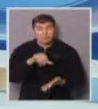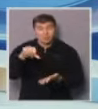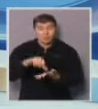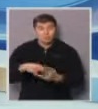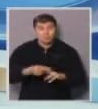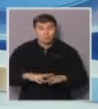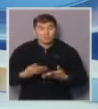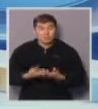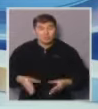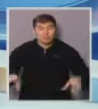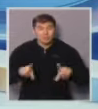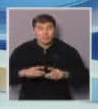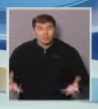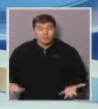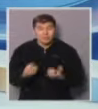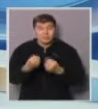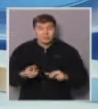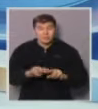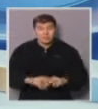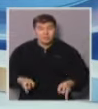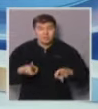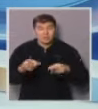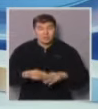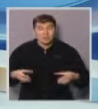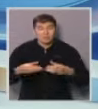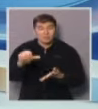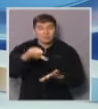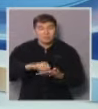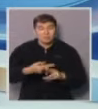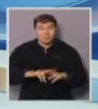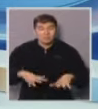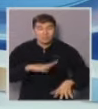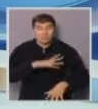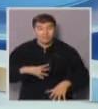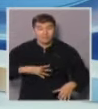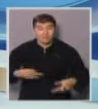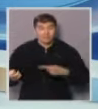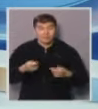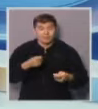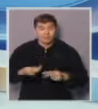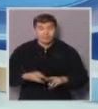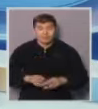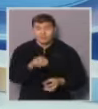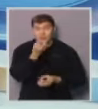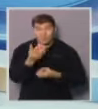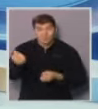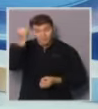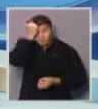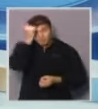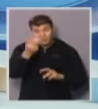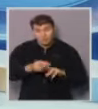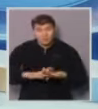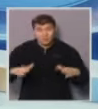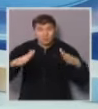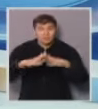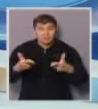участие сотрудники департамента по чрезвычайным ситуациям и представители Совета ветеранов. Собравшиеся возложили цветы у мемориальной доски